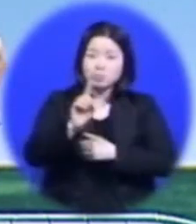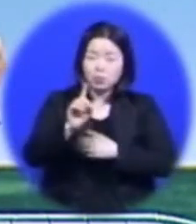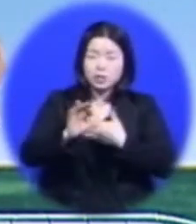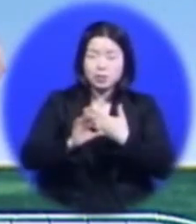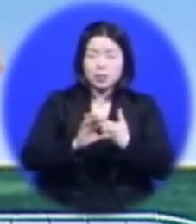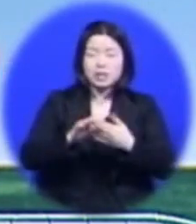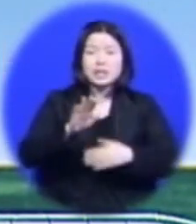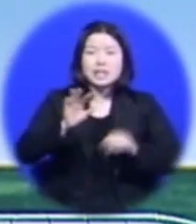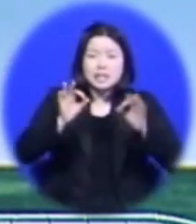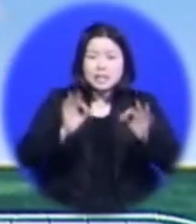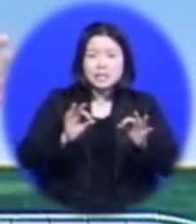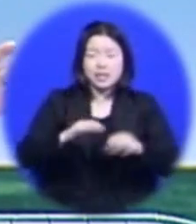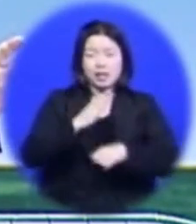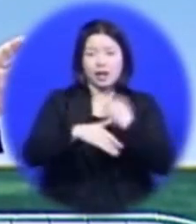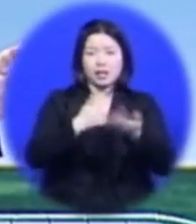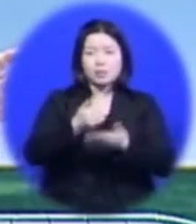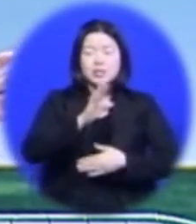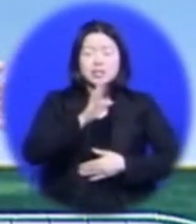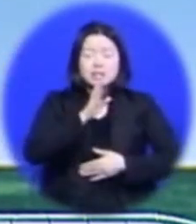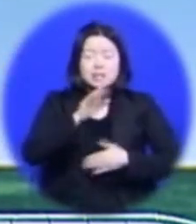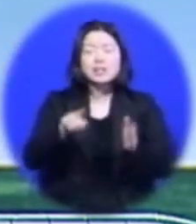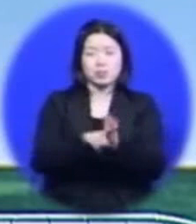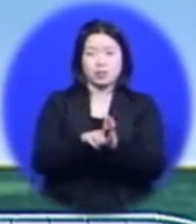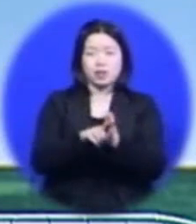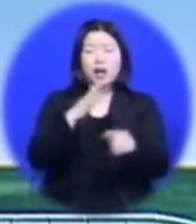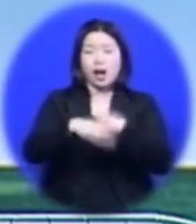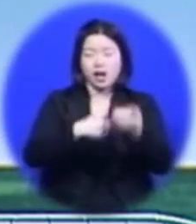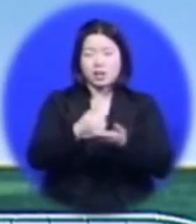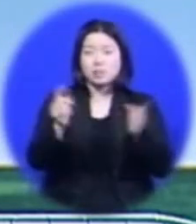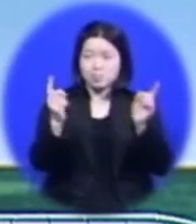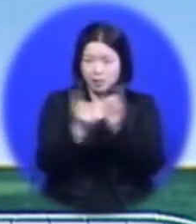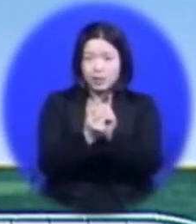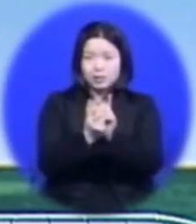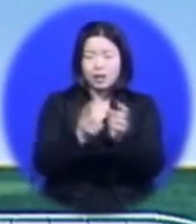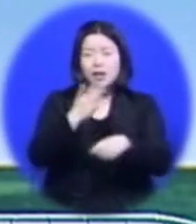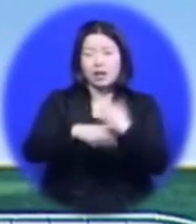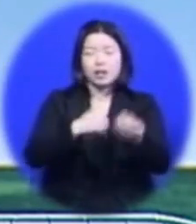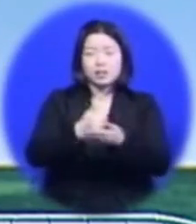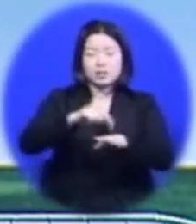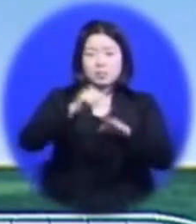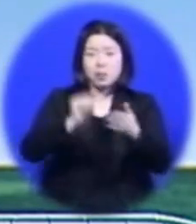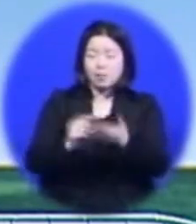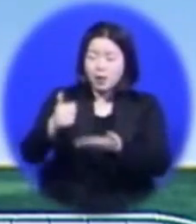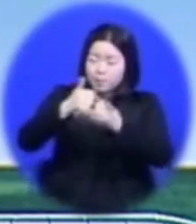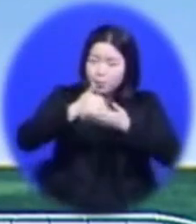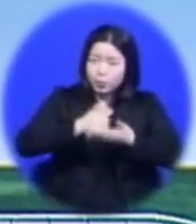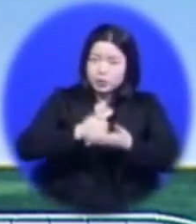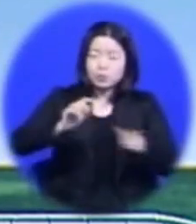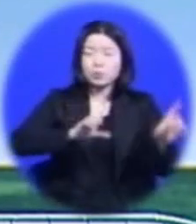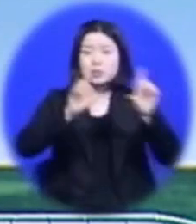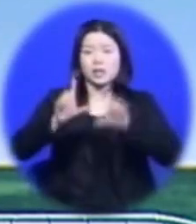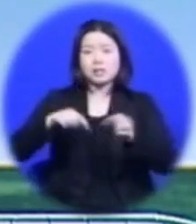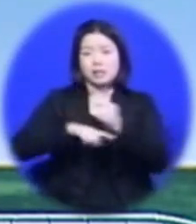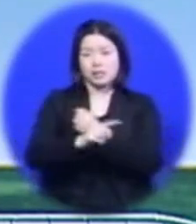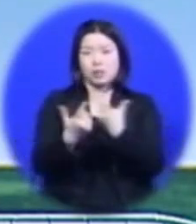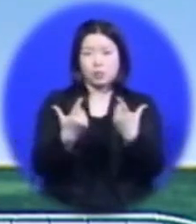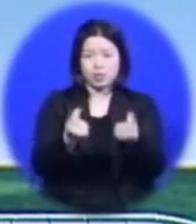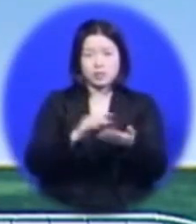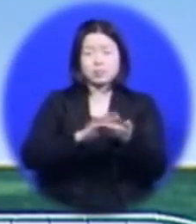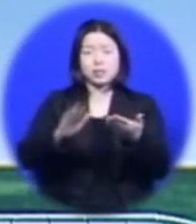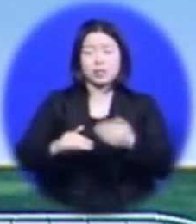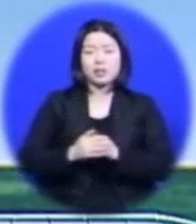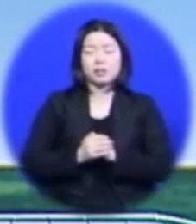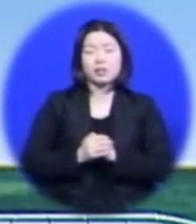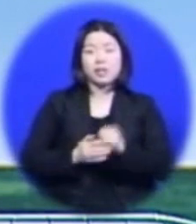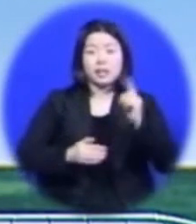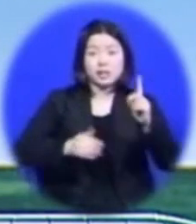진짜 믿었다, 하나님을 만났다, 하나님을 마음에 정말 모시고 산다, 그런 뜻입니다. 1절